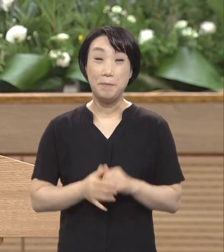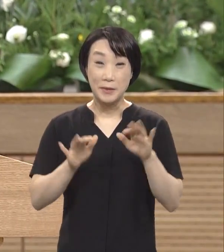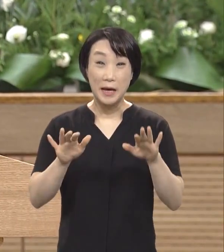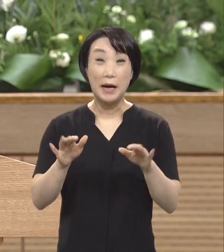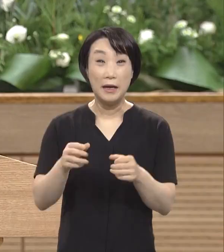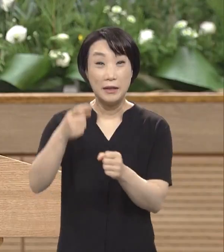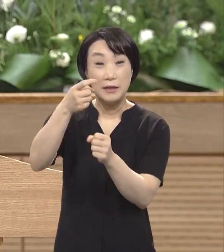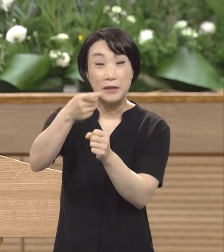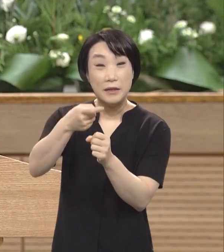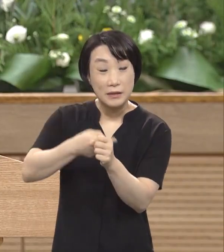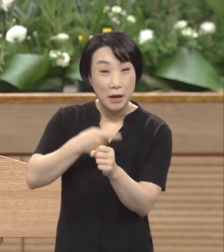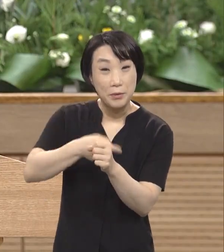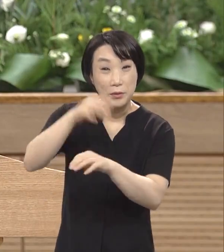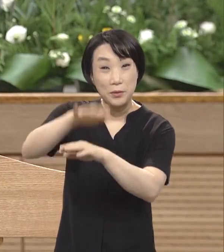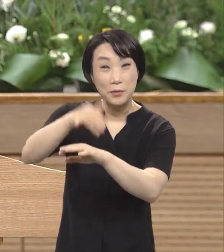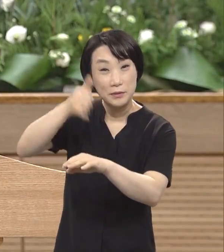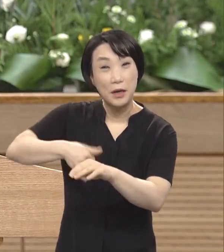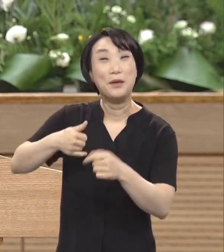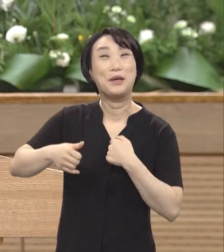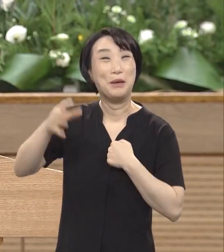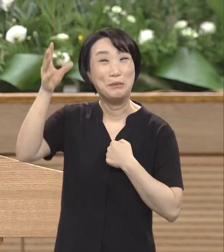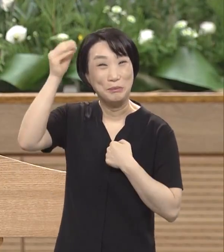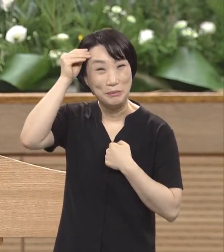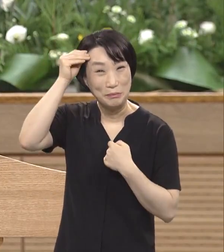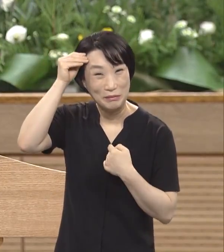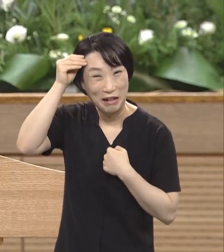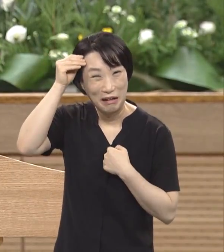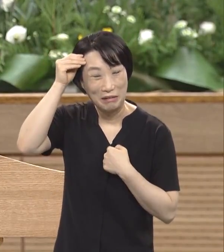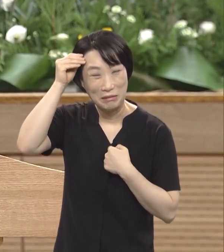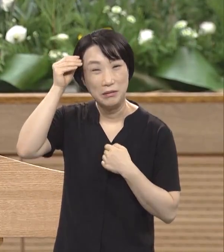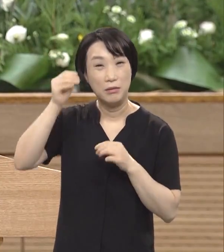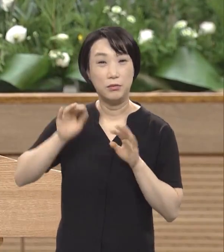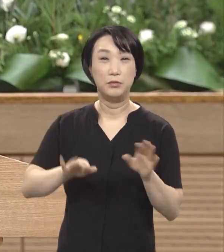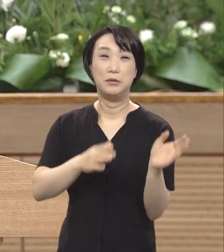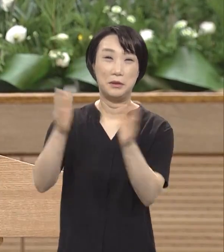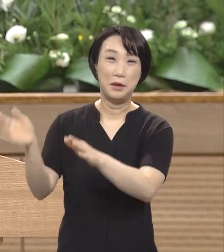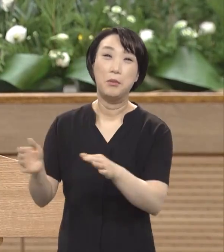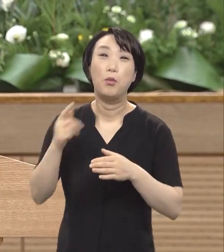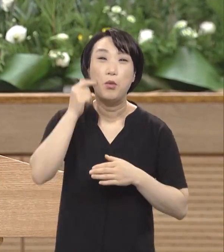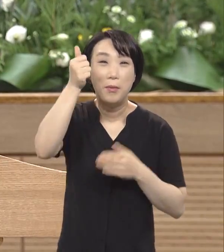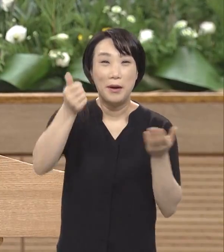참외 농사는 그렇게 미루게 해도 이 목회는